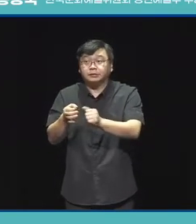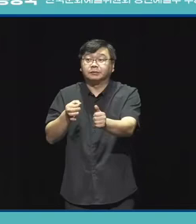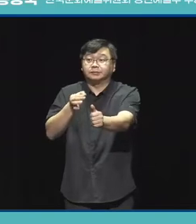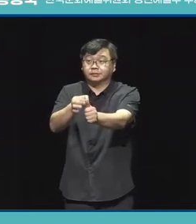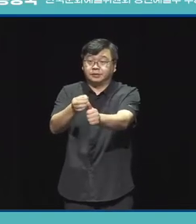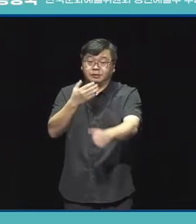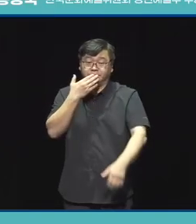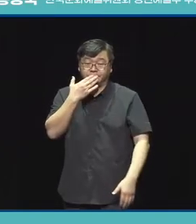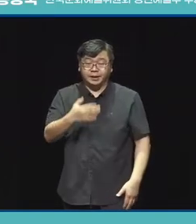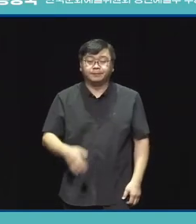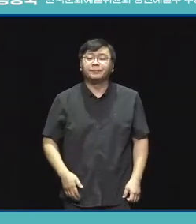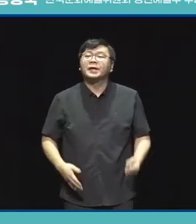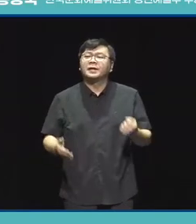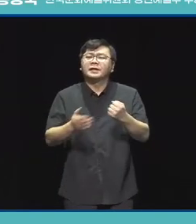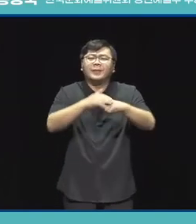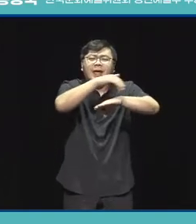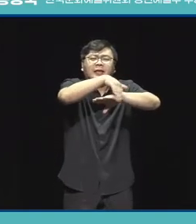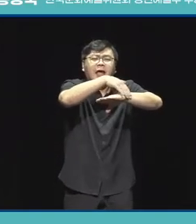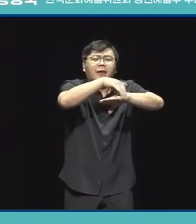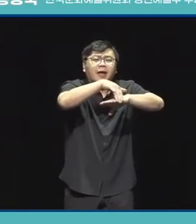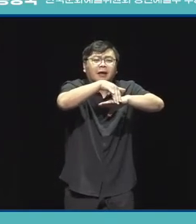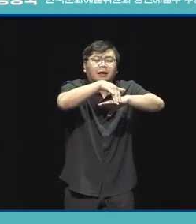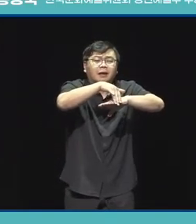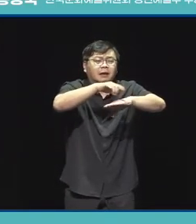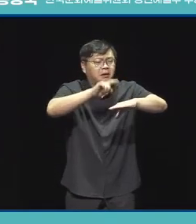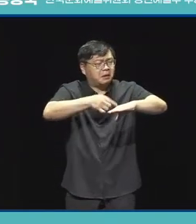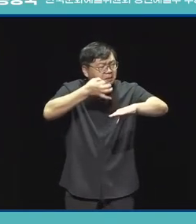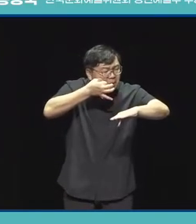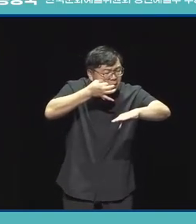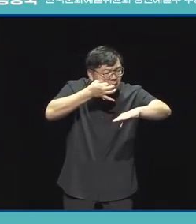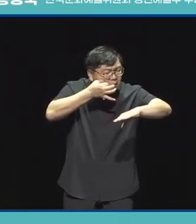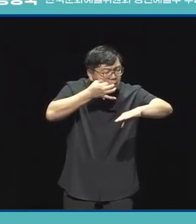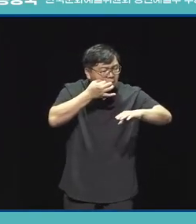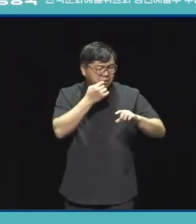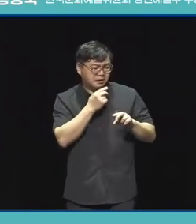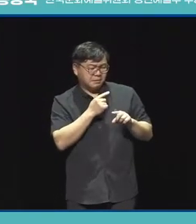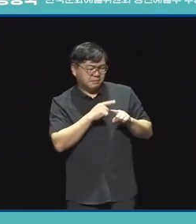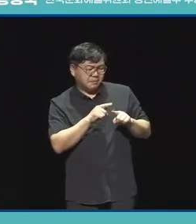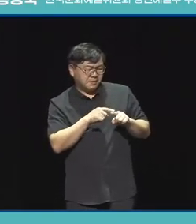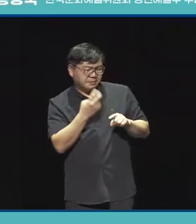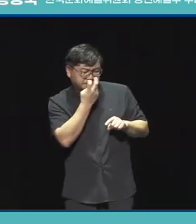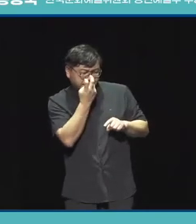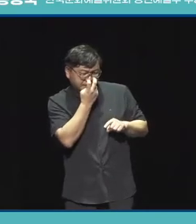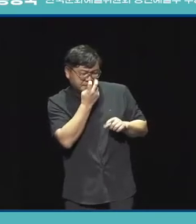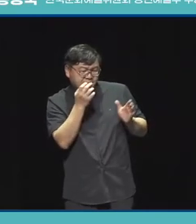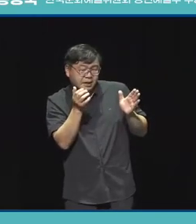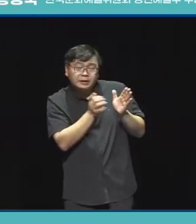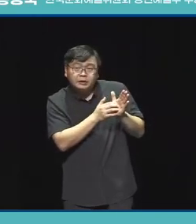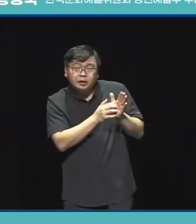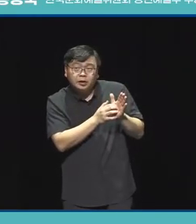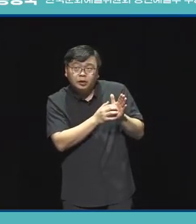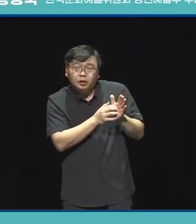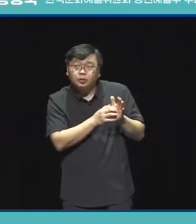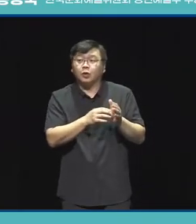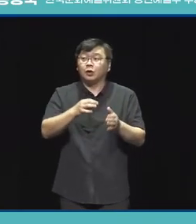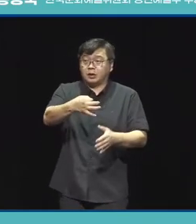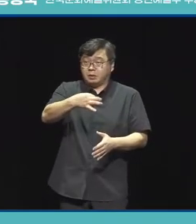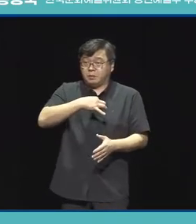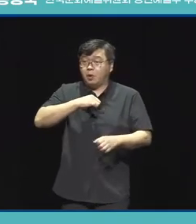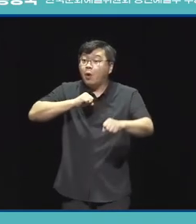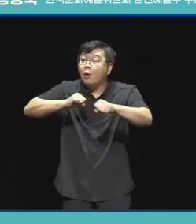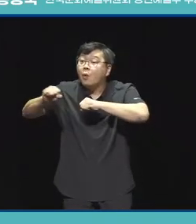먼저 계획들에 대한 심사가 중심이 될 예정이고요 반드시 본사업의 종료되었을 경우에는 본인이 비평 활동을 했던